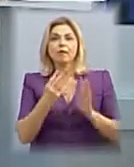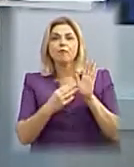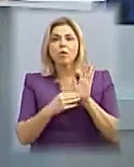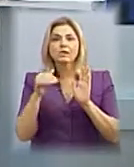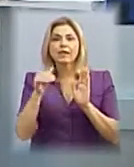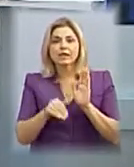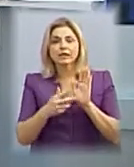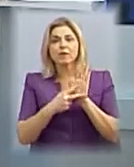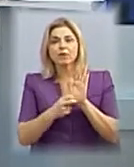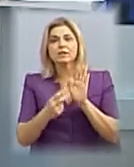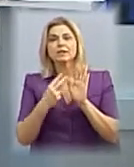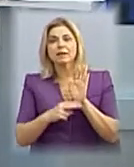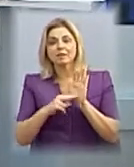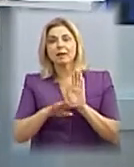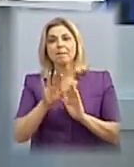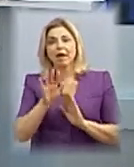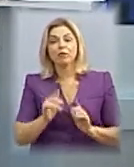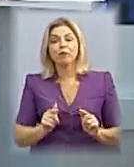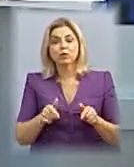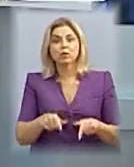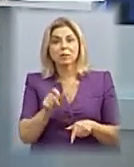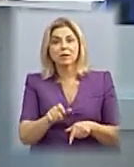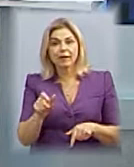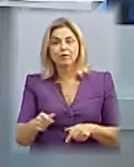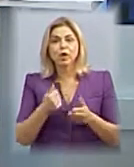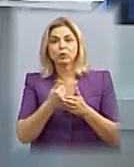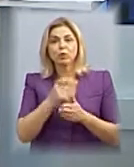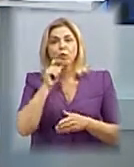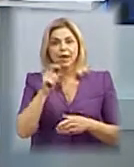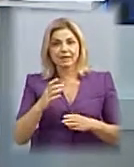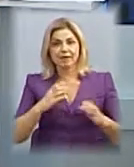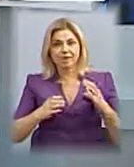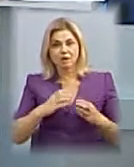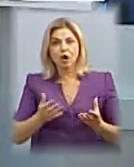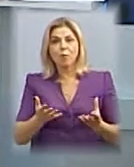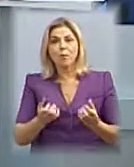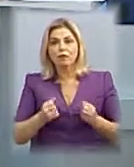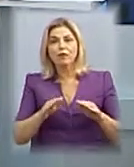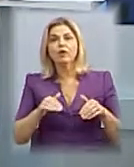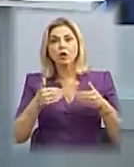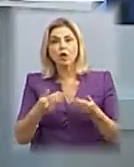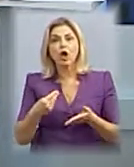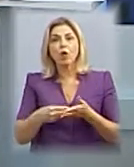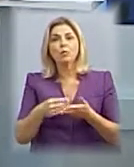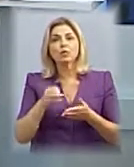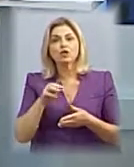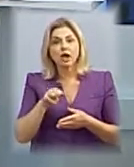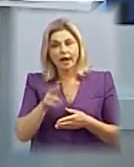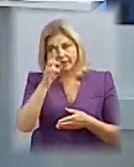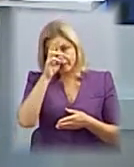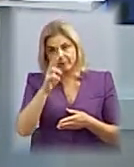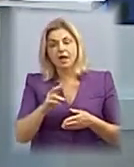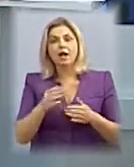58 875 вступників до українських вишів отримали рекомендації на бюджет. Розподіл місць